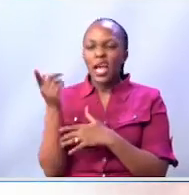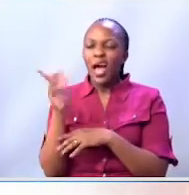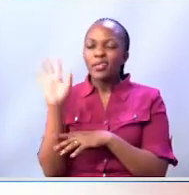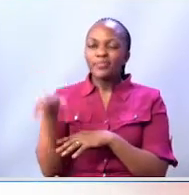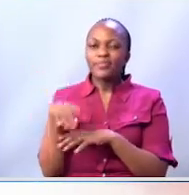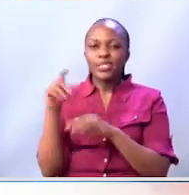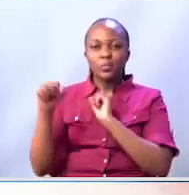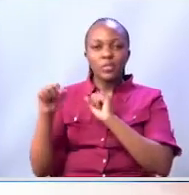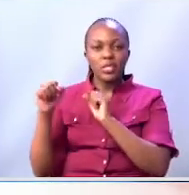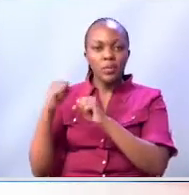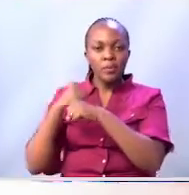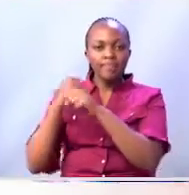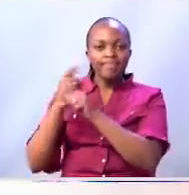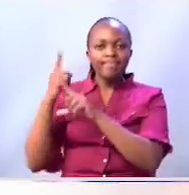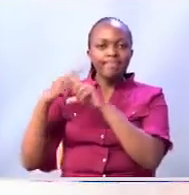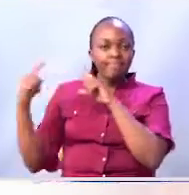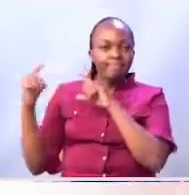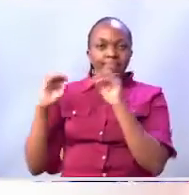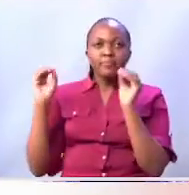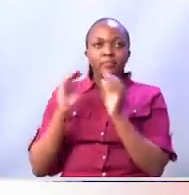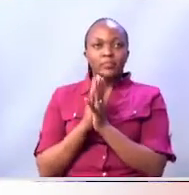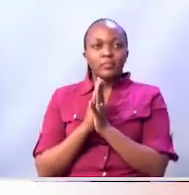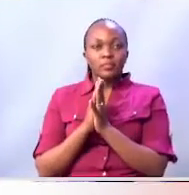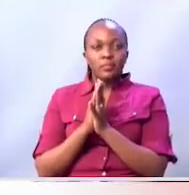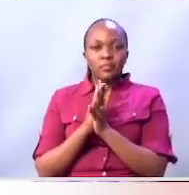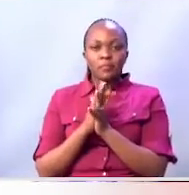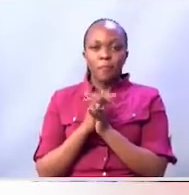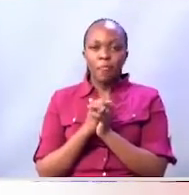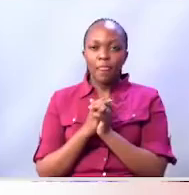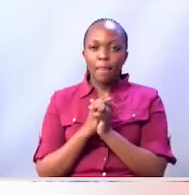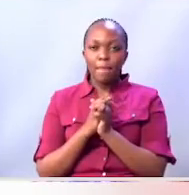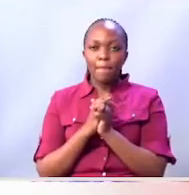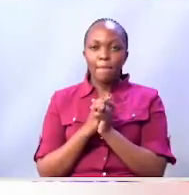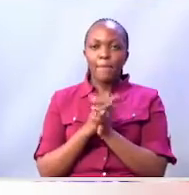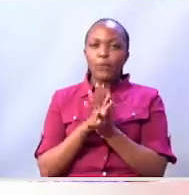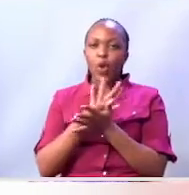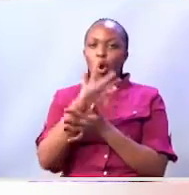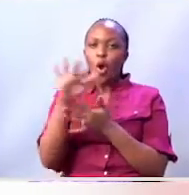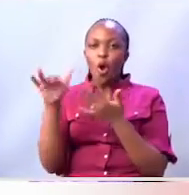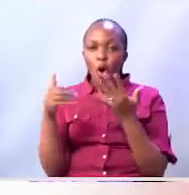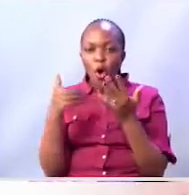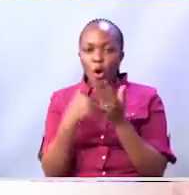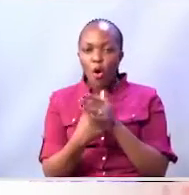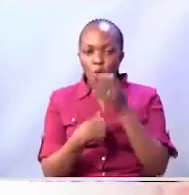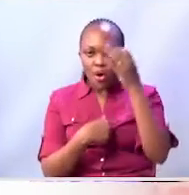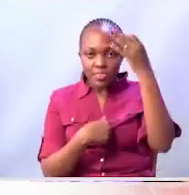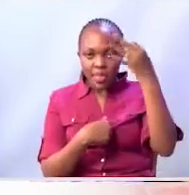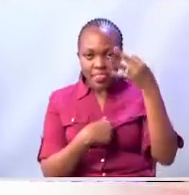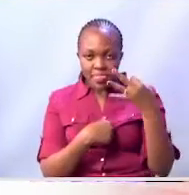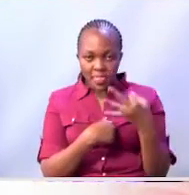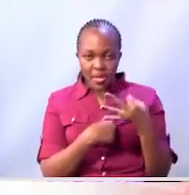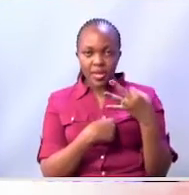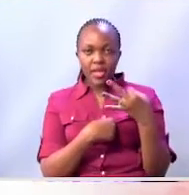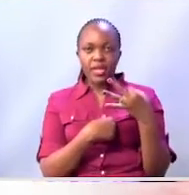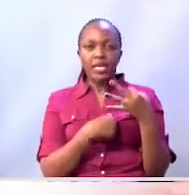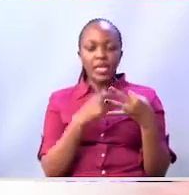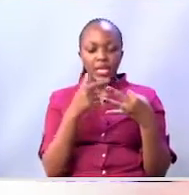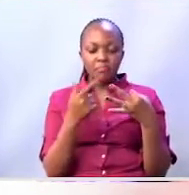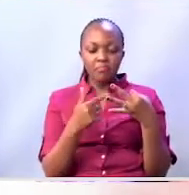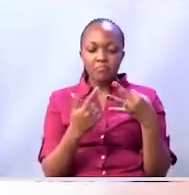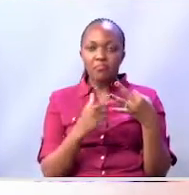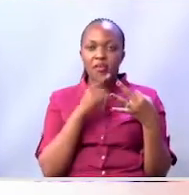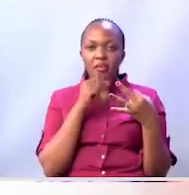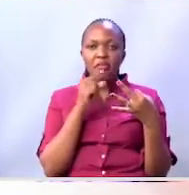Huyu Form 3 ndiyo papa yake anafuata marehemu. Wa form 2, papa yake ndiyo mkubwa kwa bomu. Wa class